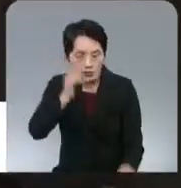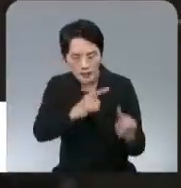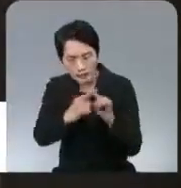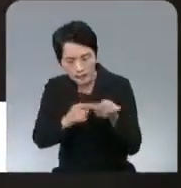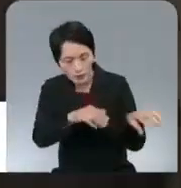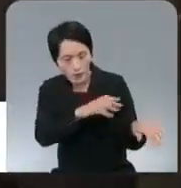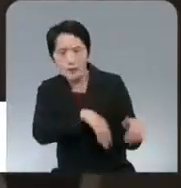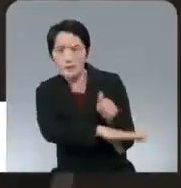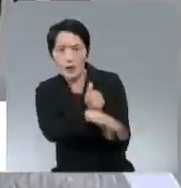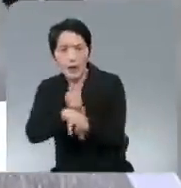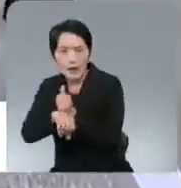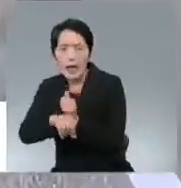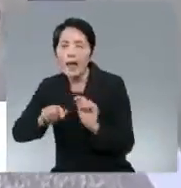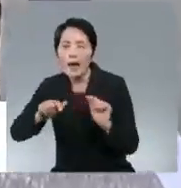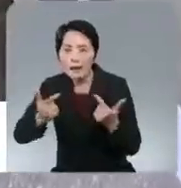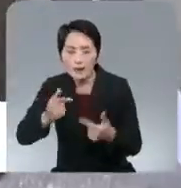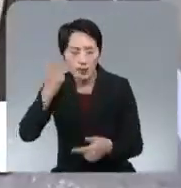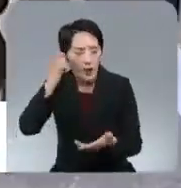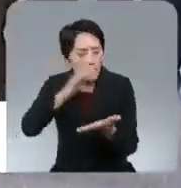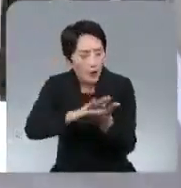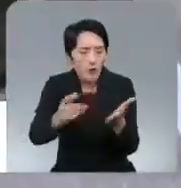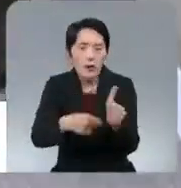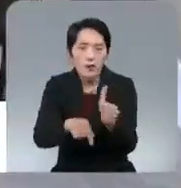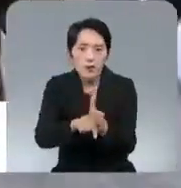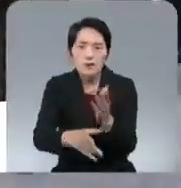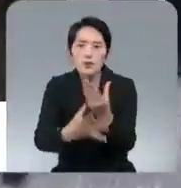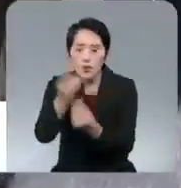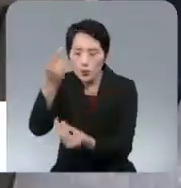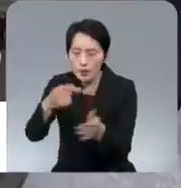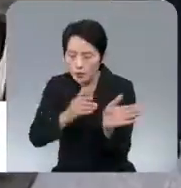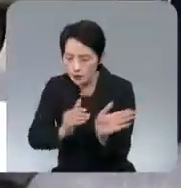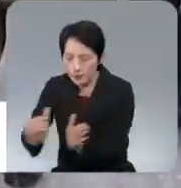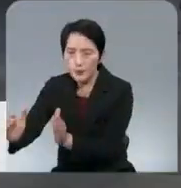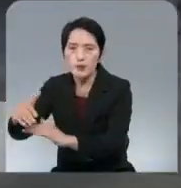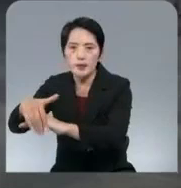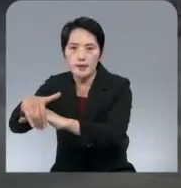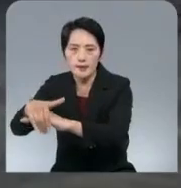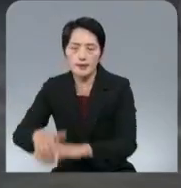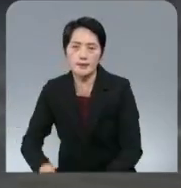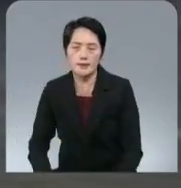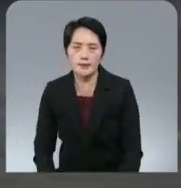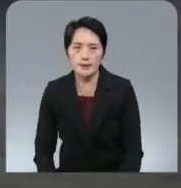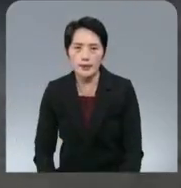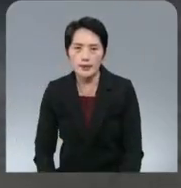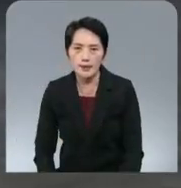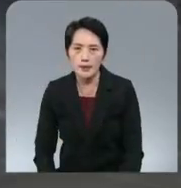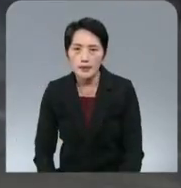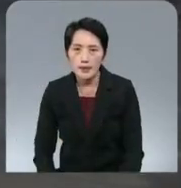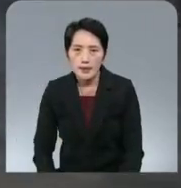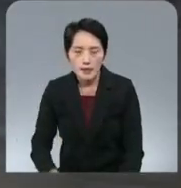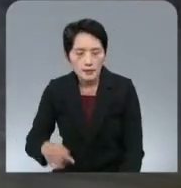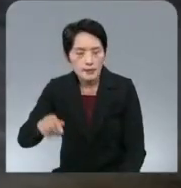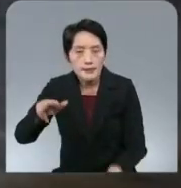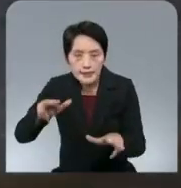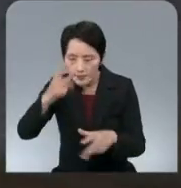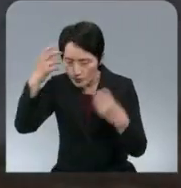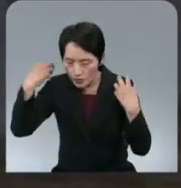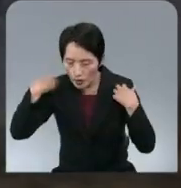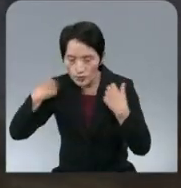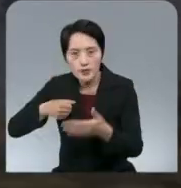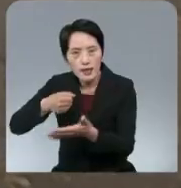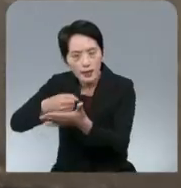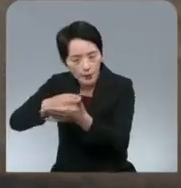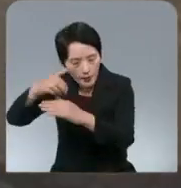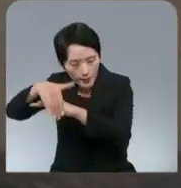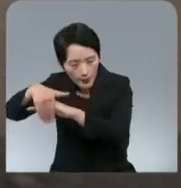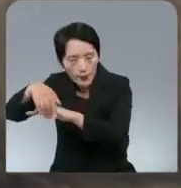sẽ không theo đuổi việc thống nhất theo hình thức miền Nam sẽ giành quyền điều hành đất nước mà thay vào đó là để ra nguyên tắc cùng cộng đồng quốc tế xây dựng nền tảng thống